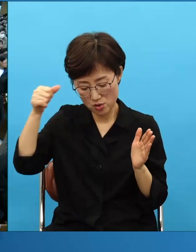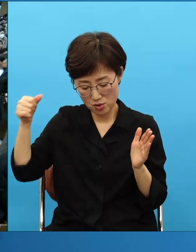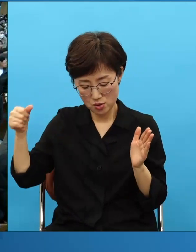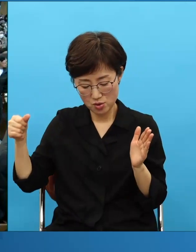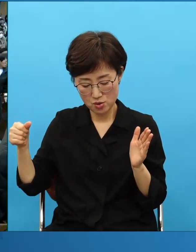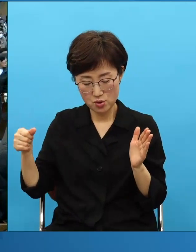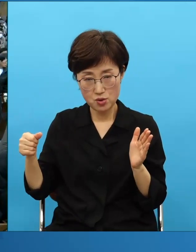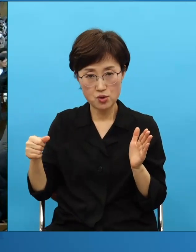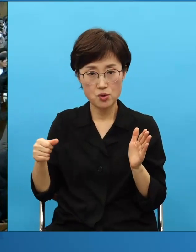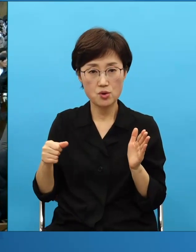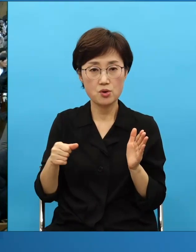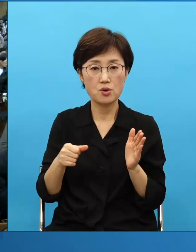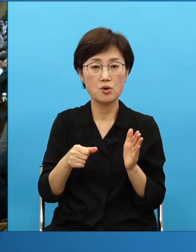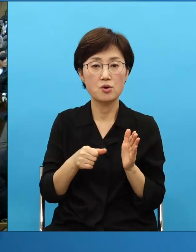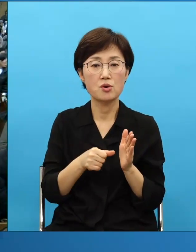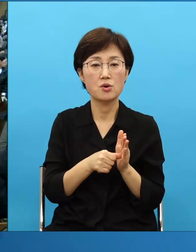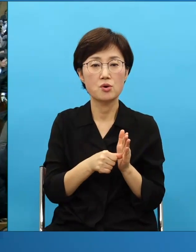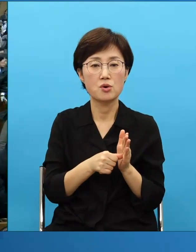나의